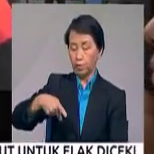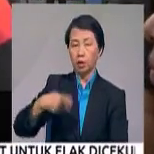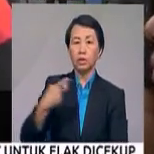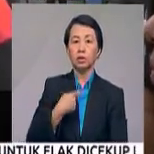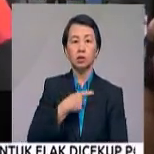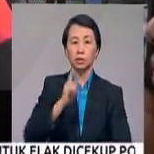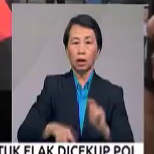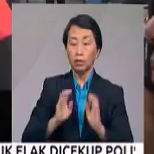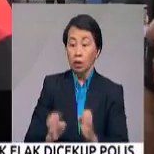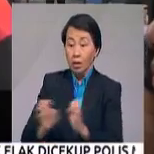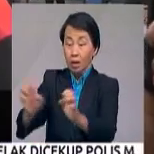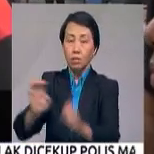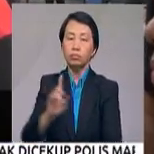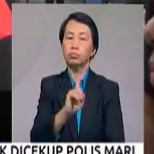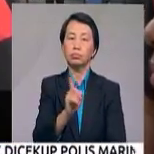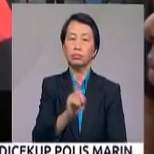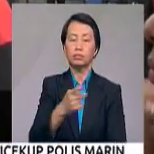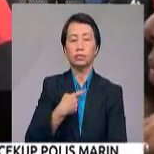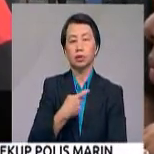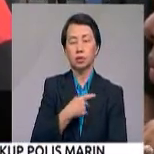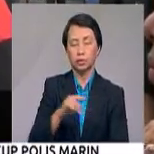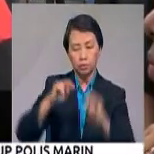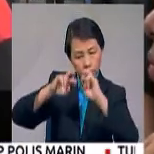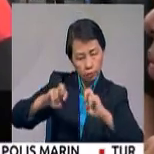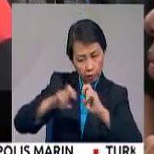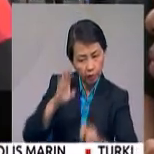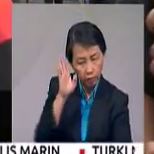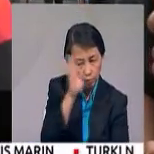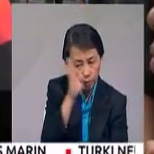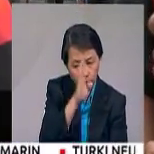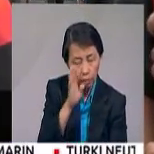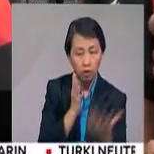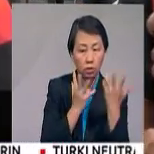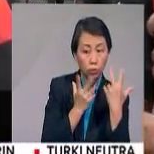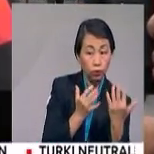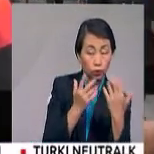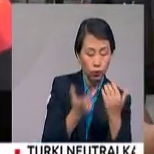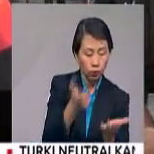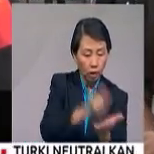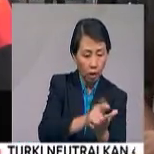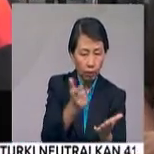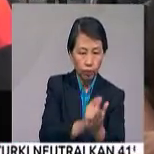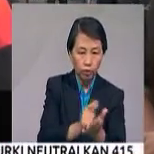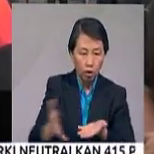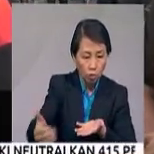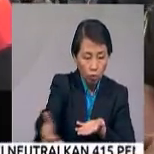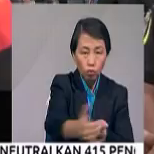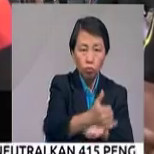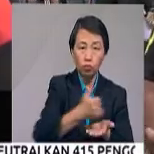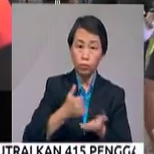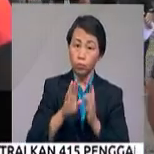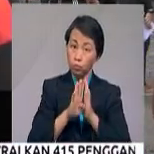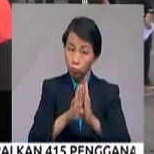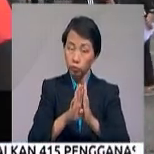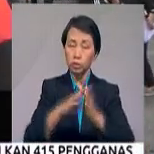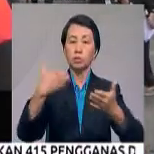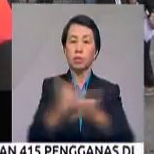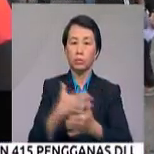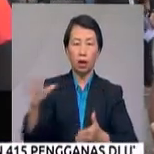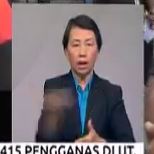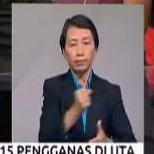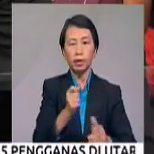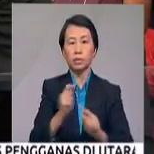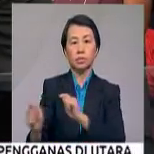boleh tergesa-gesa. Kami menyiasat, menunggu laporan, mengumpulkan bukti, lepas tu barulah kita ambil